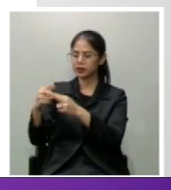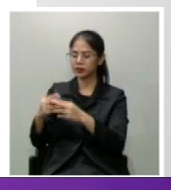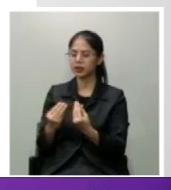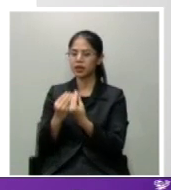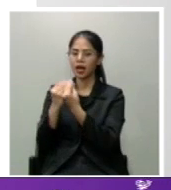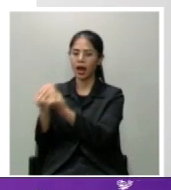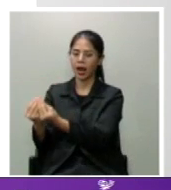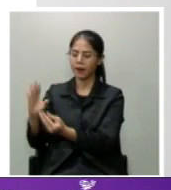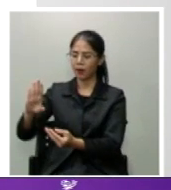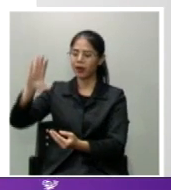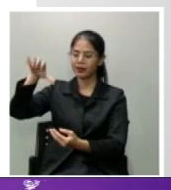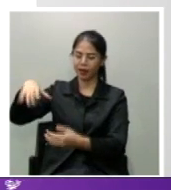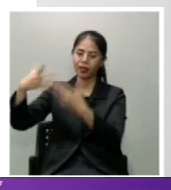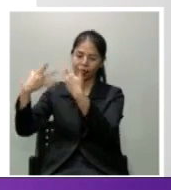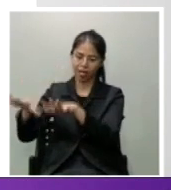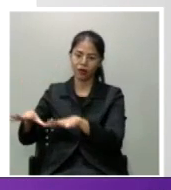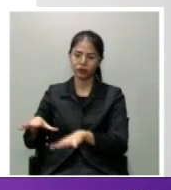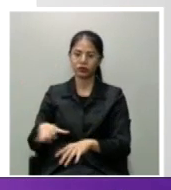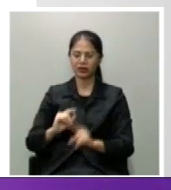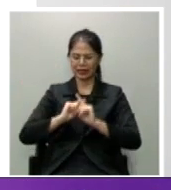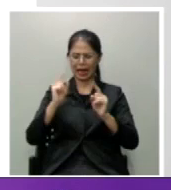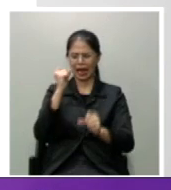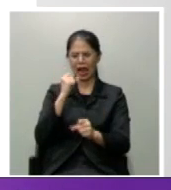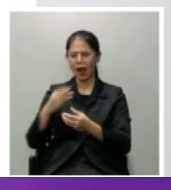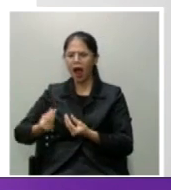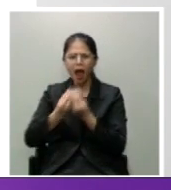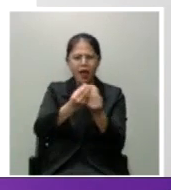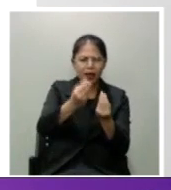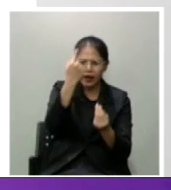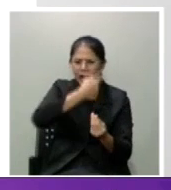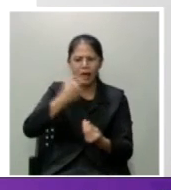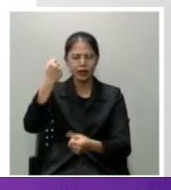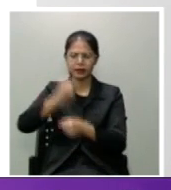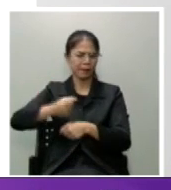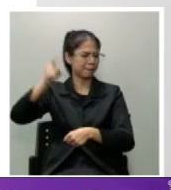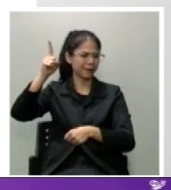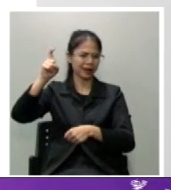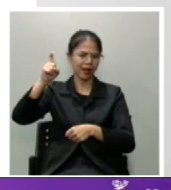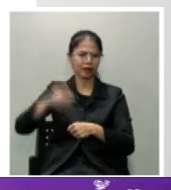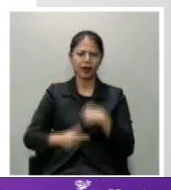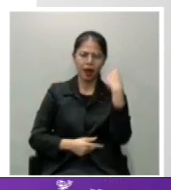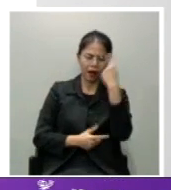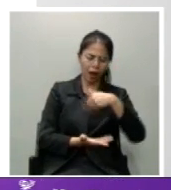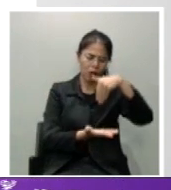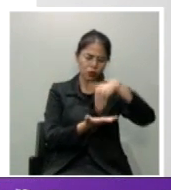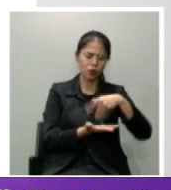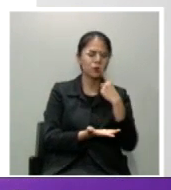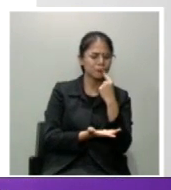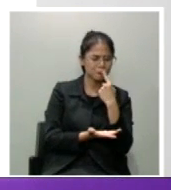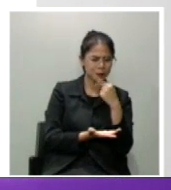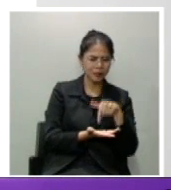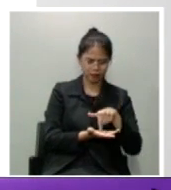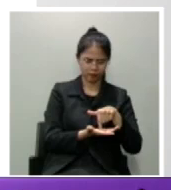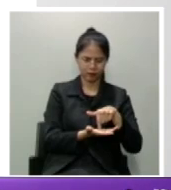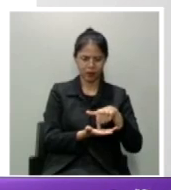กให้ใครก็เรื่องของโรงงานซึ่งเข้าใจว่าทำไม่ได้เพราะฉะนั้นไม่ต้องกลัวครับว่าใครได้ศูนย์เศรษฐกิจแล้วจะไปเอาโ